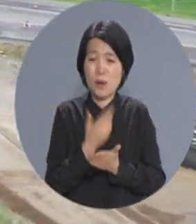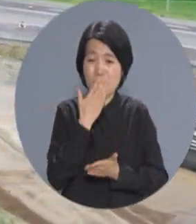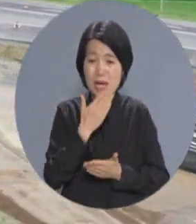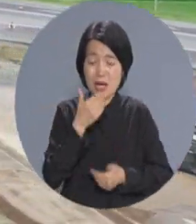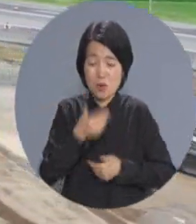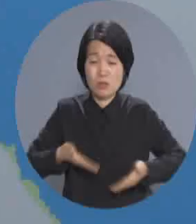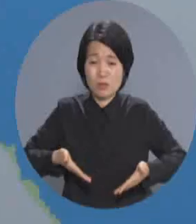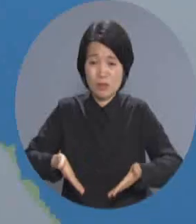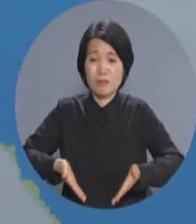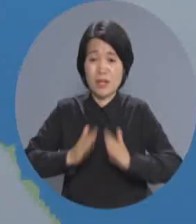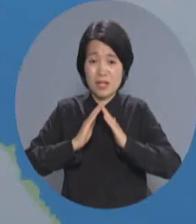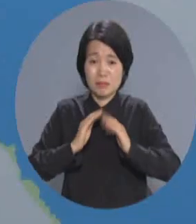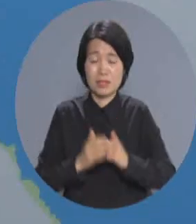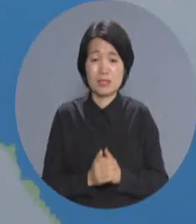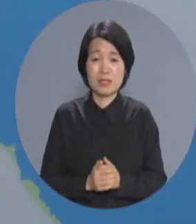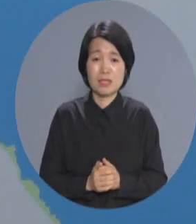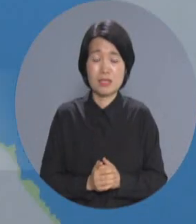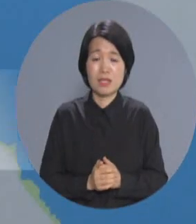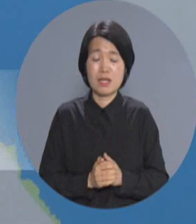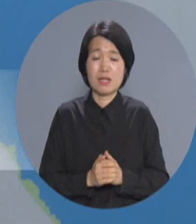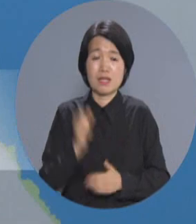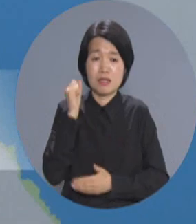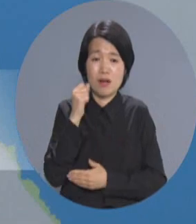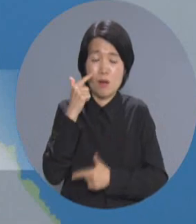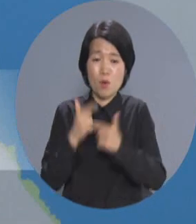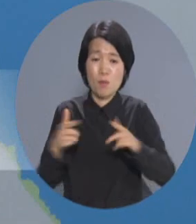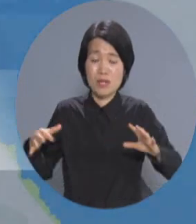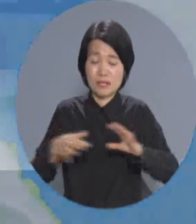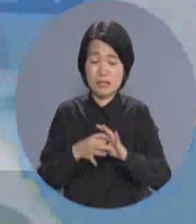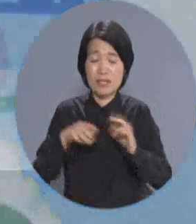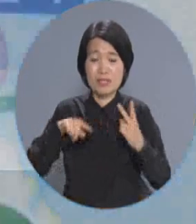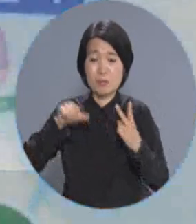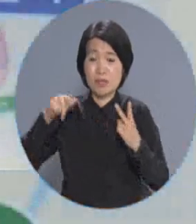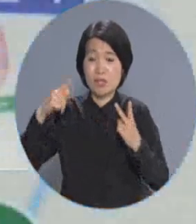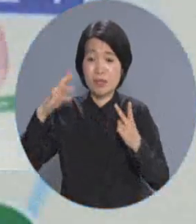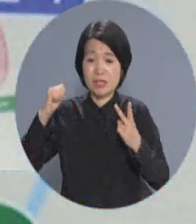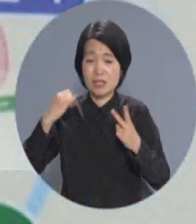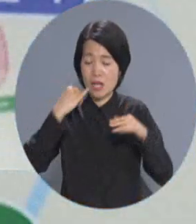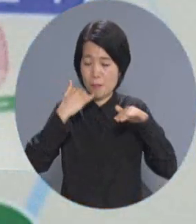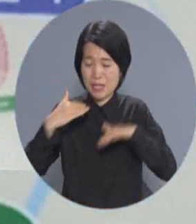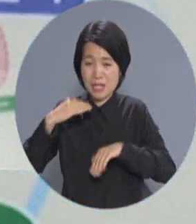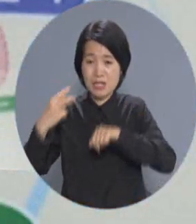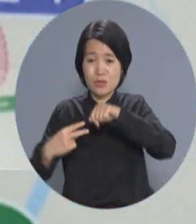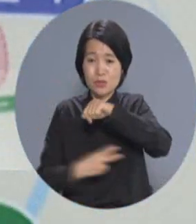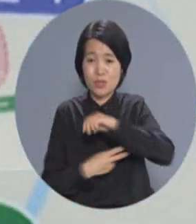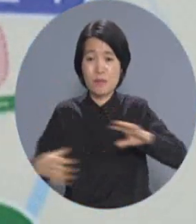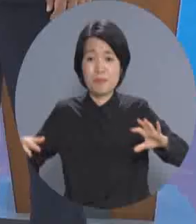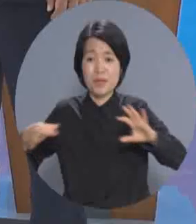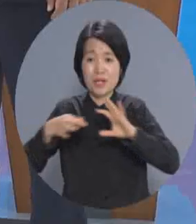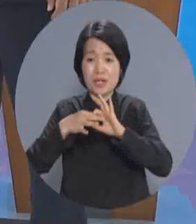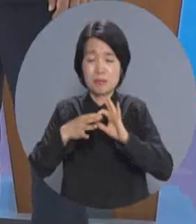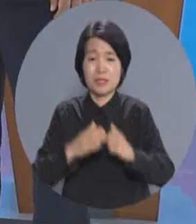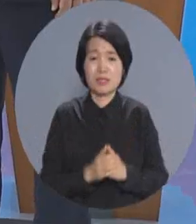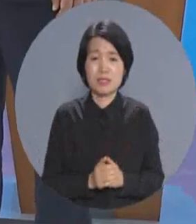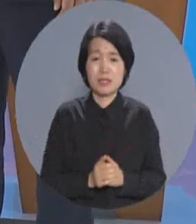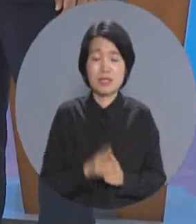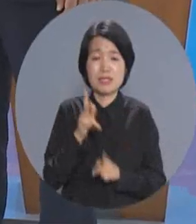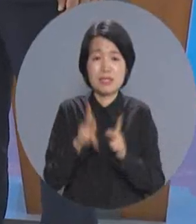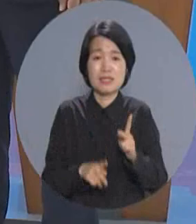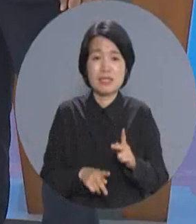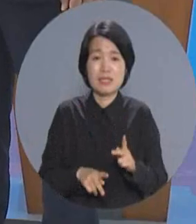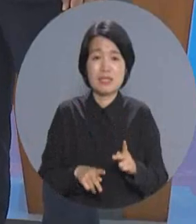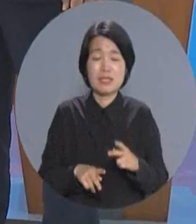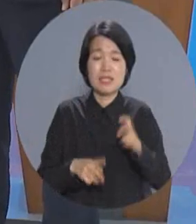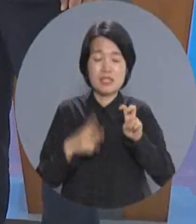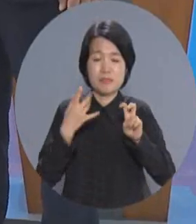건설됩니다 여기에 영암과 목표를 잇는 2.5km 구간은 해상 교량으로 연결합니다이 사업은 20대